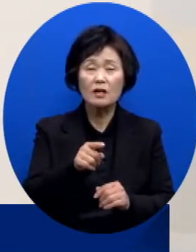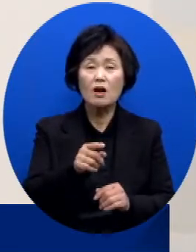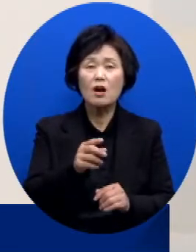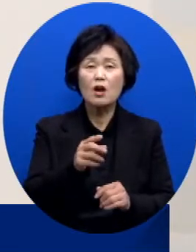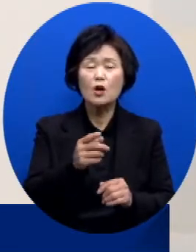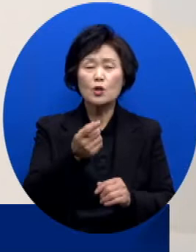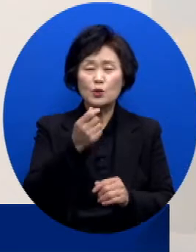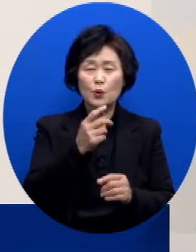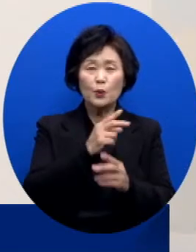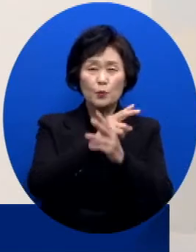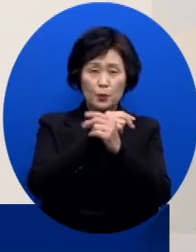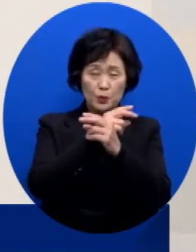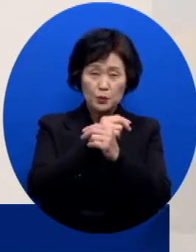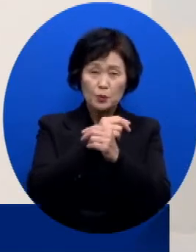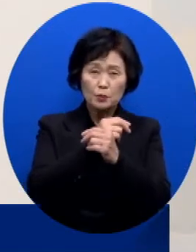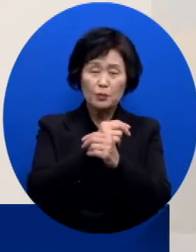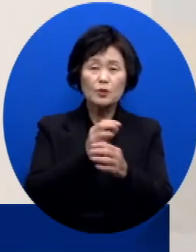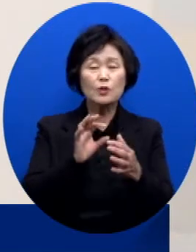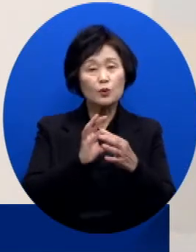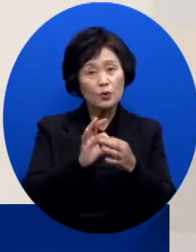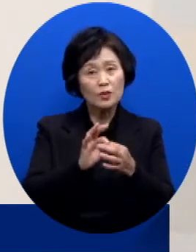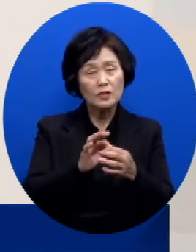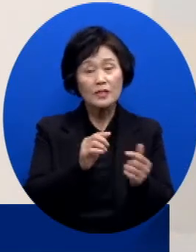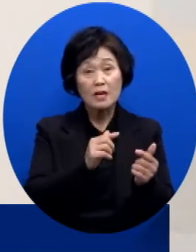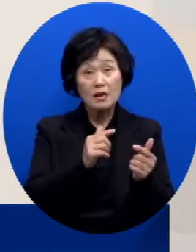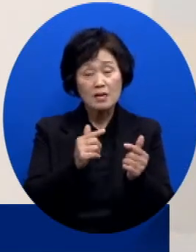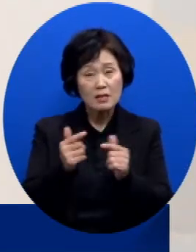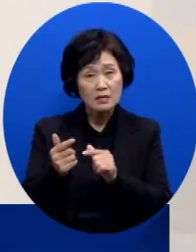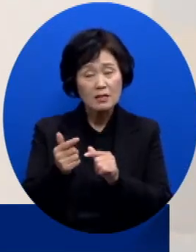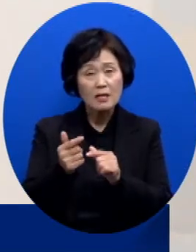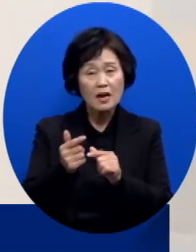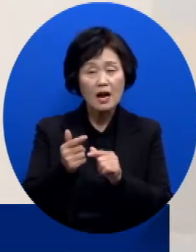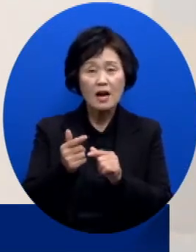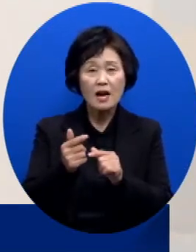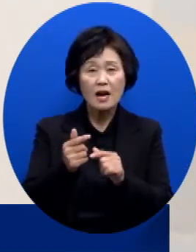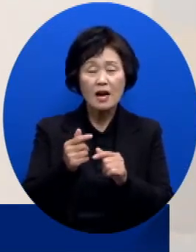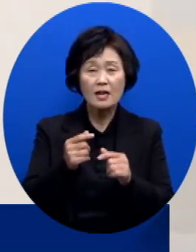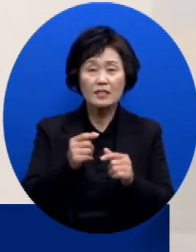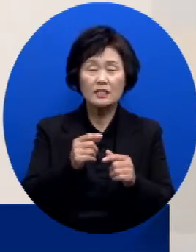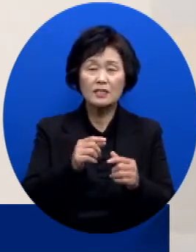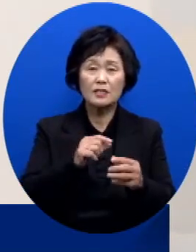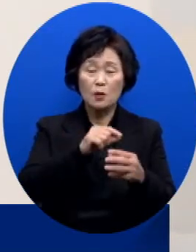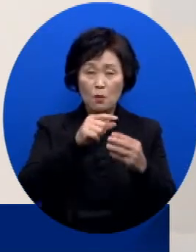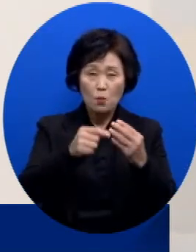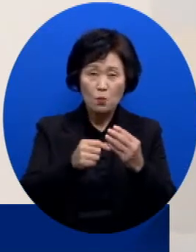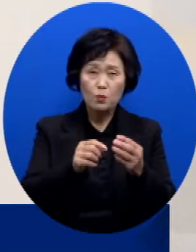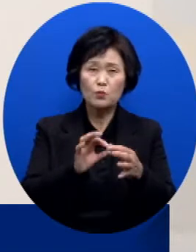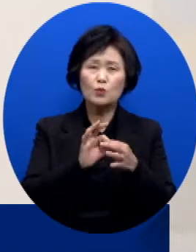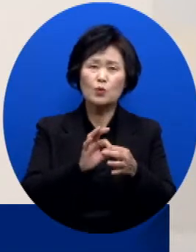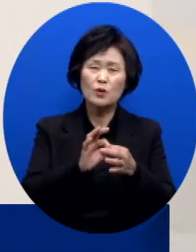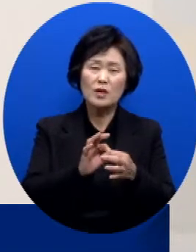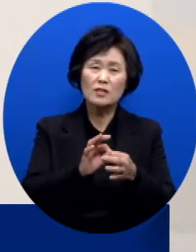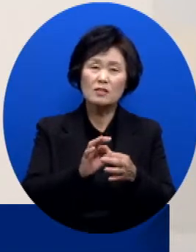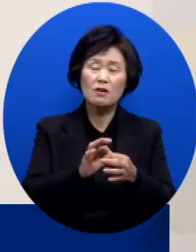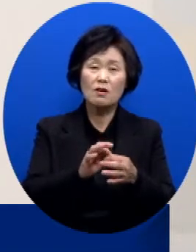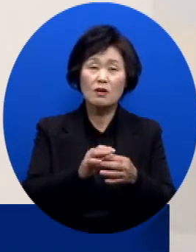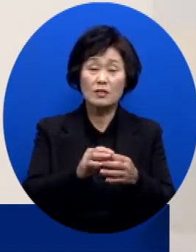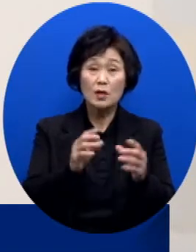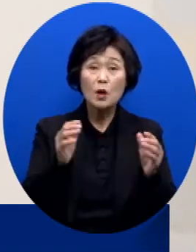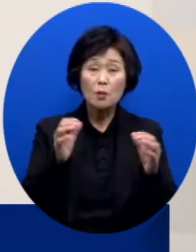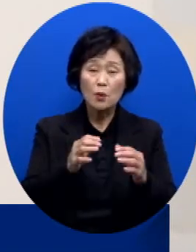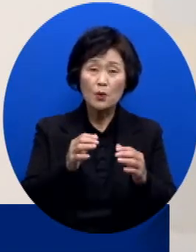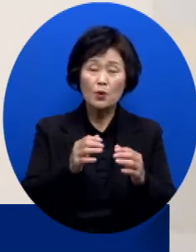것들을 줌으로나 또 여러 가지 우리 문명의 이기를 통해서 하던 것들을 버리지 말고